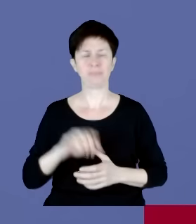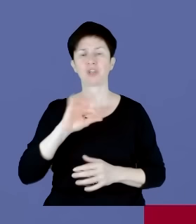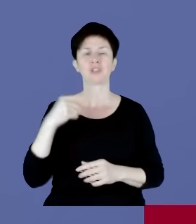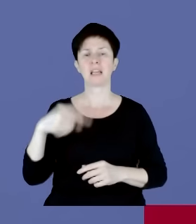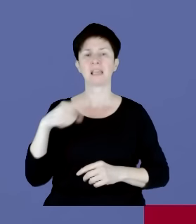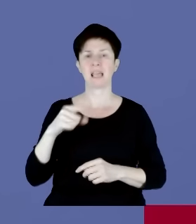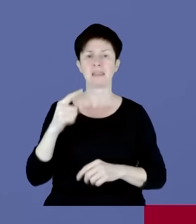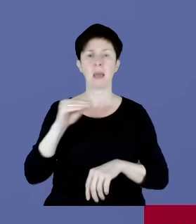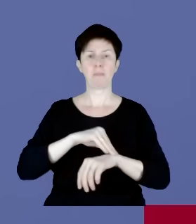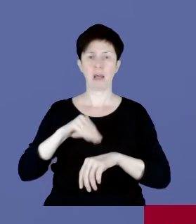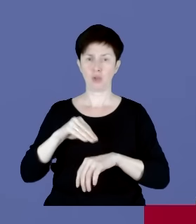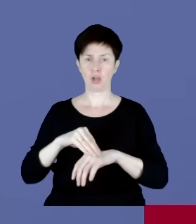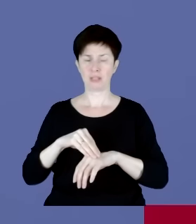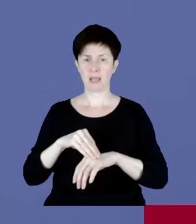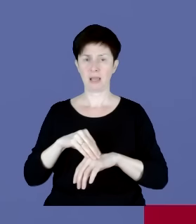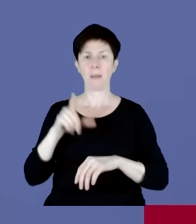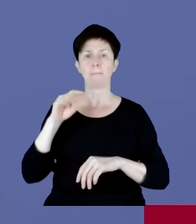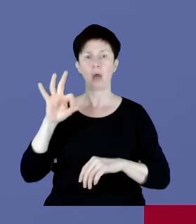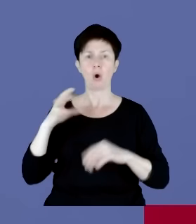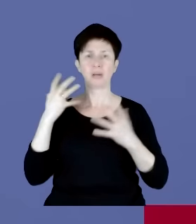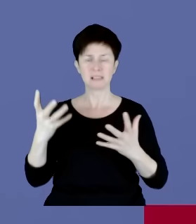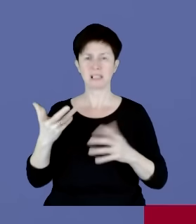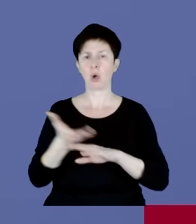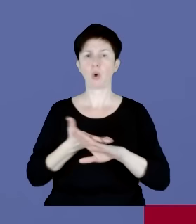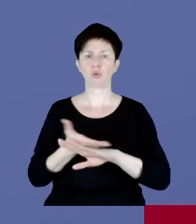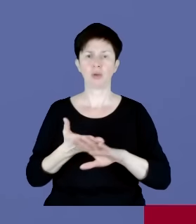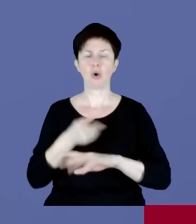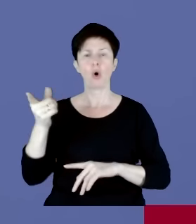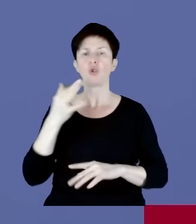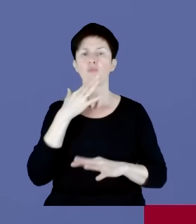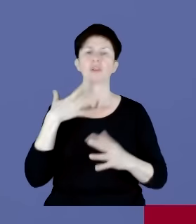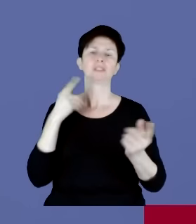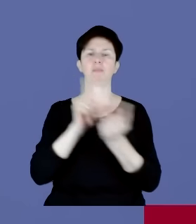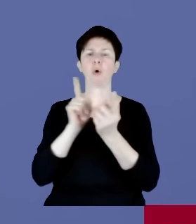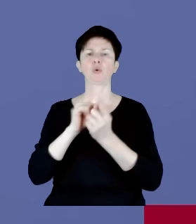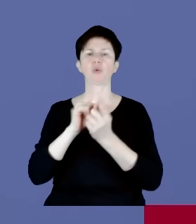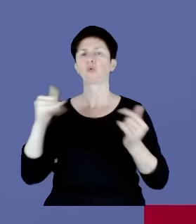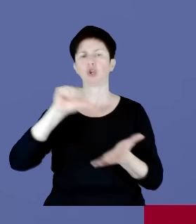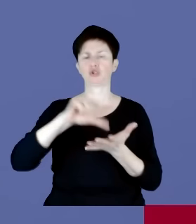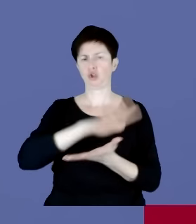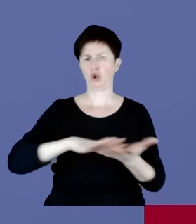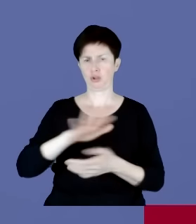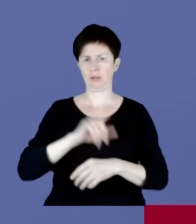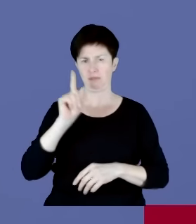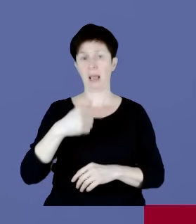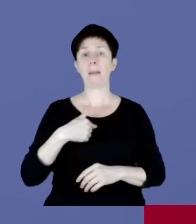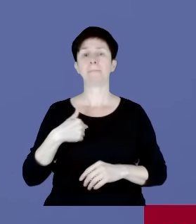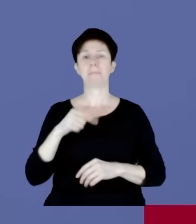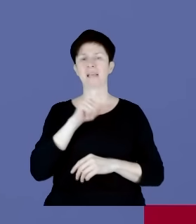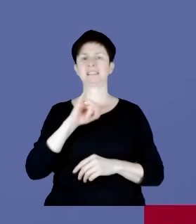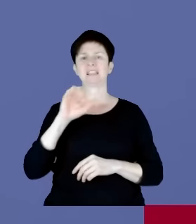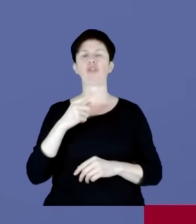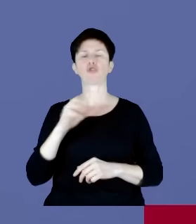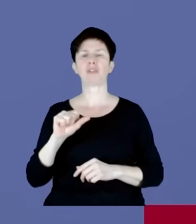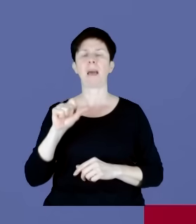którą próbuje Platforma Obywatelska dzisiaj oszukać. Oni opowiadają, że spotykają się z różnymi środowiskami. To my jako Zjednoczona Prawica i Prawo i Sprawiedliwość w